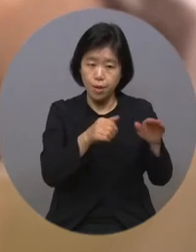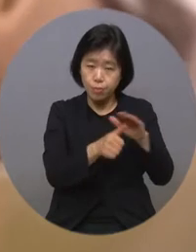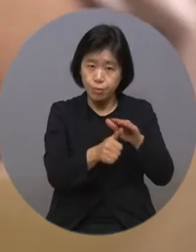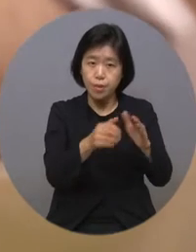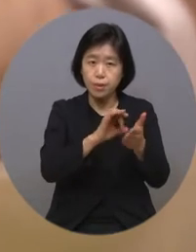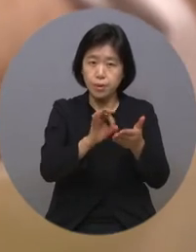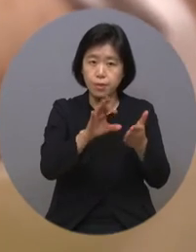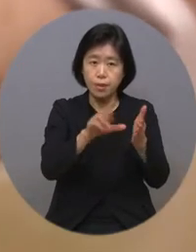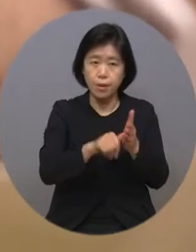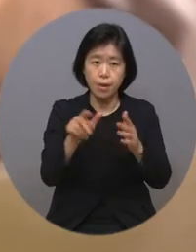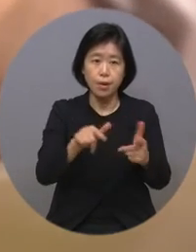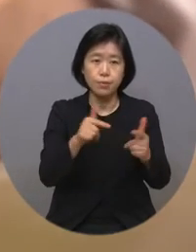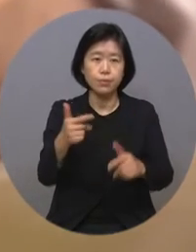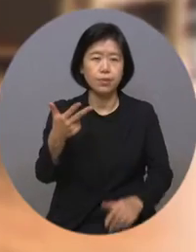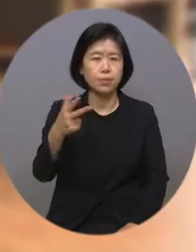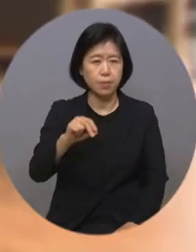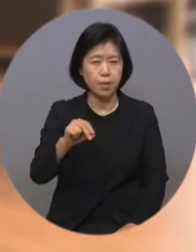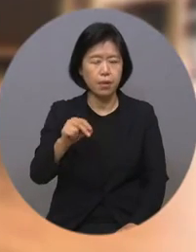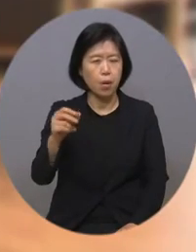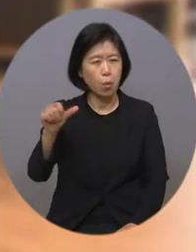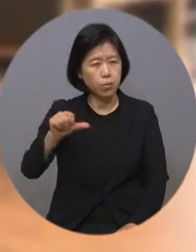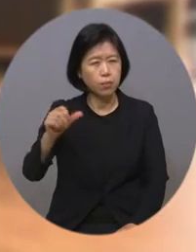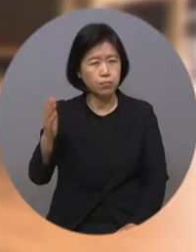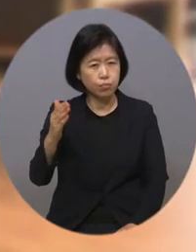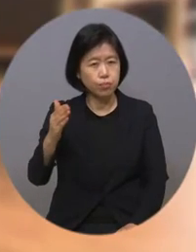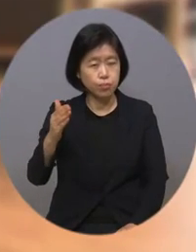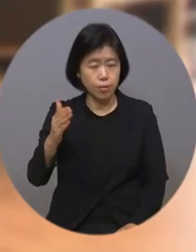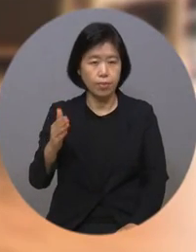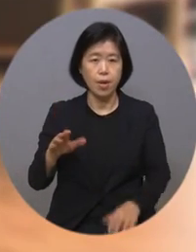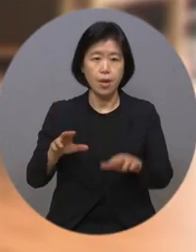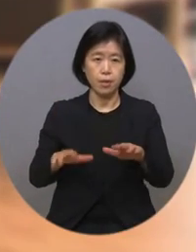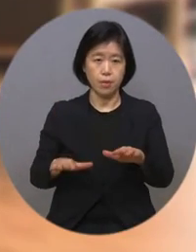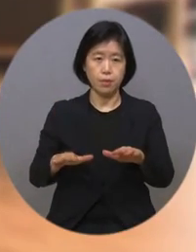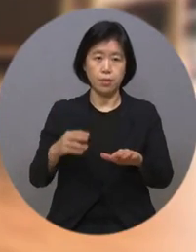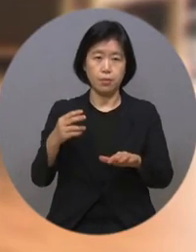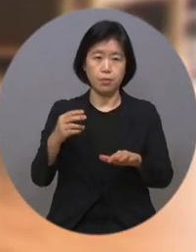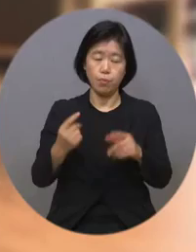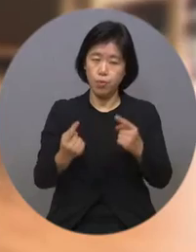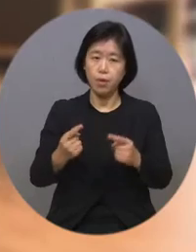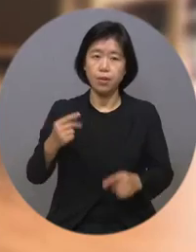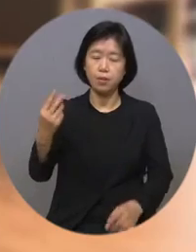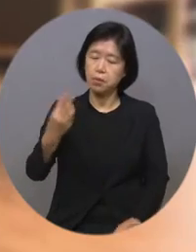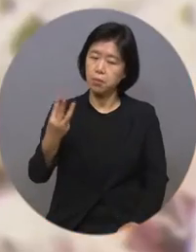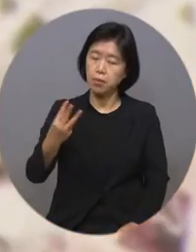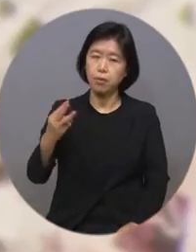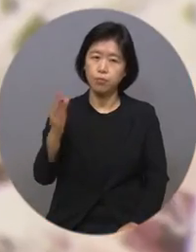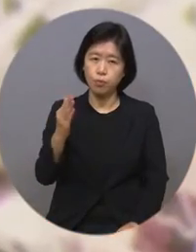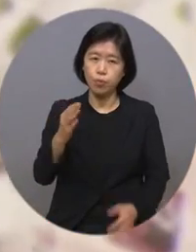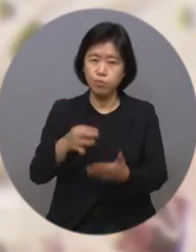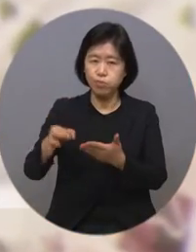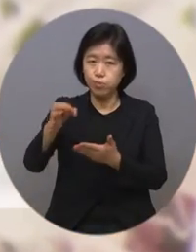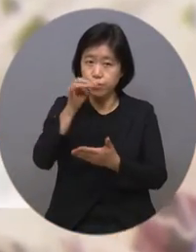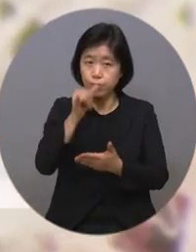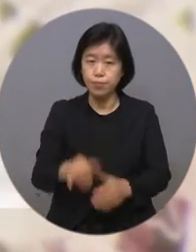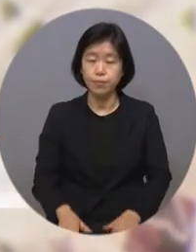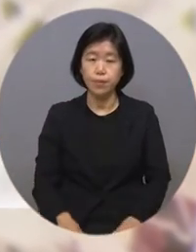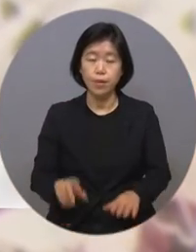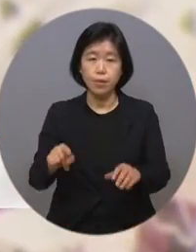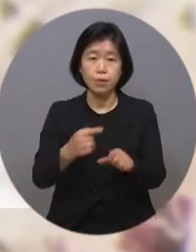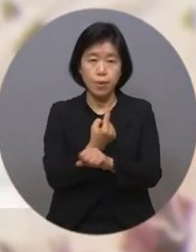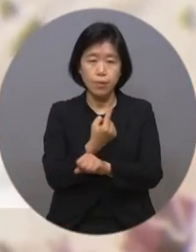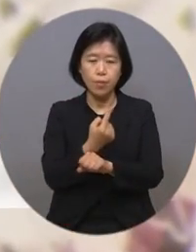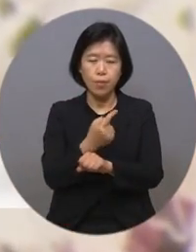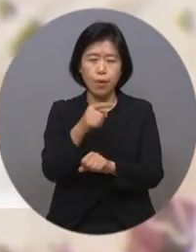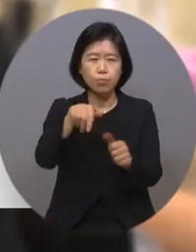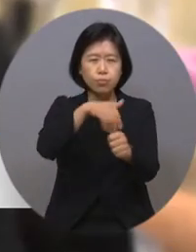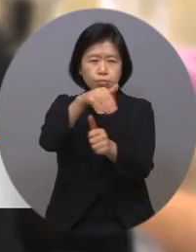비용은 74,850원으로 기존보다 2,950원 인상됩니다. 이 밖에도 현장에서 과중한